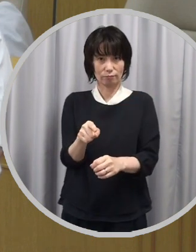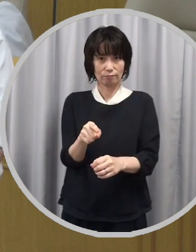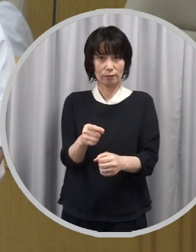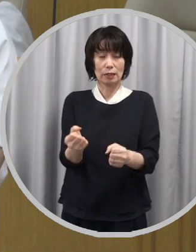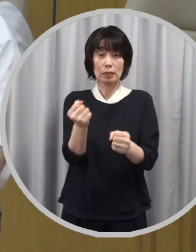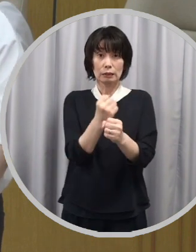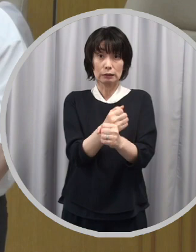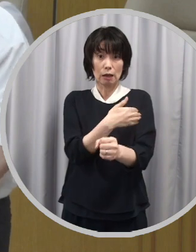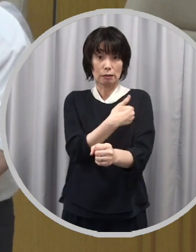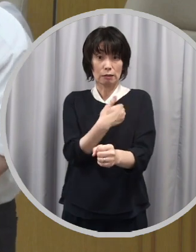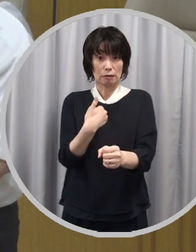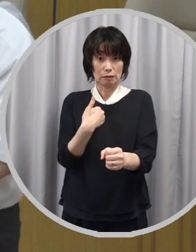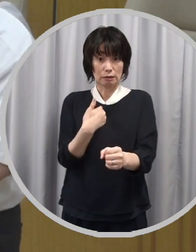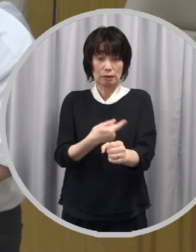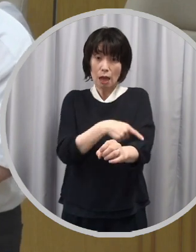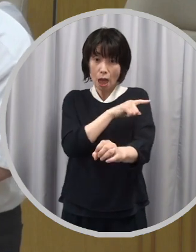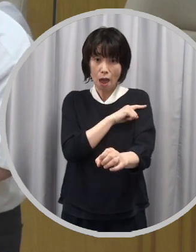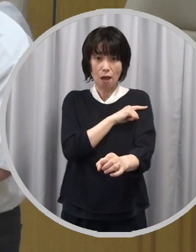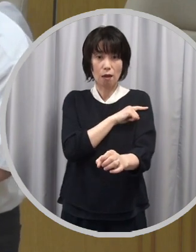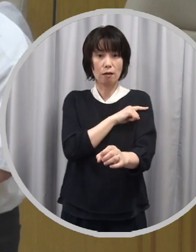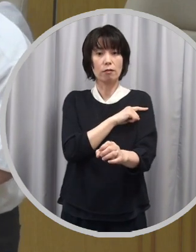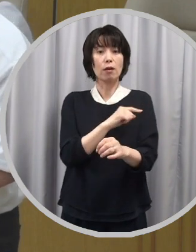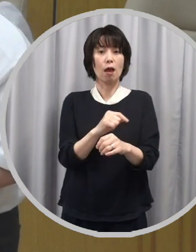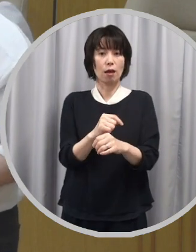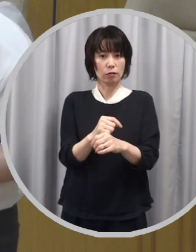の切り札とも言われております。